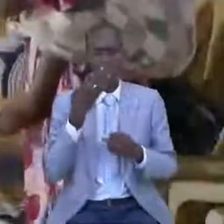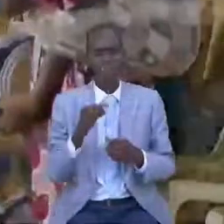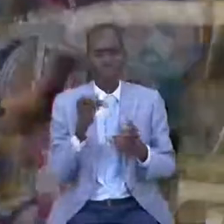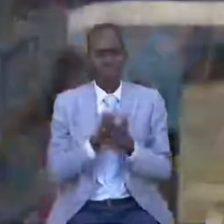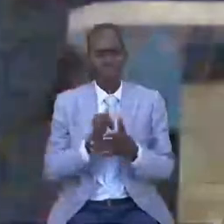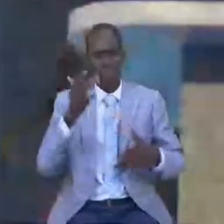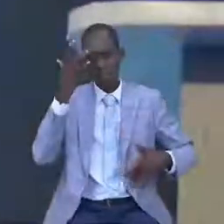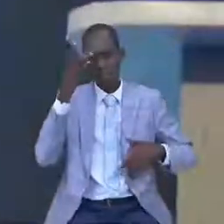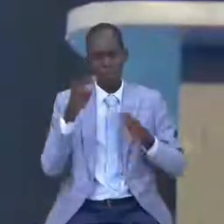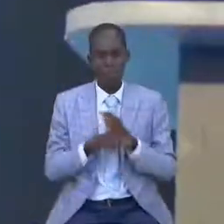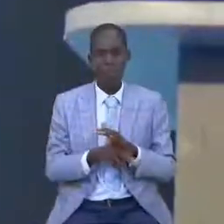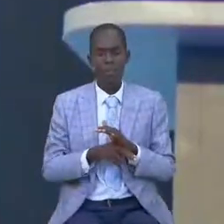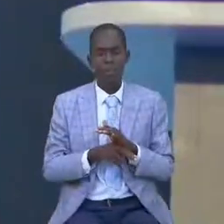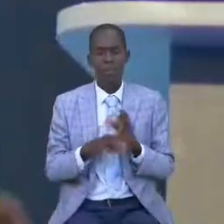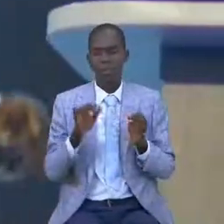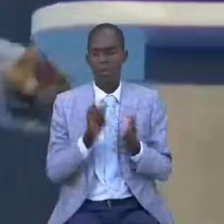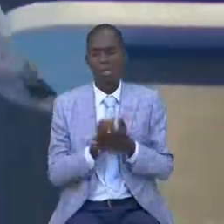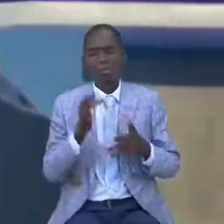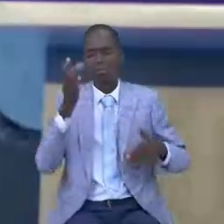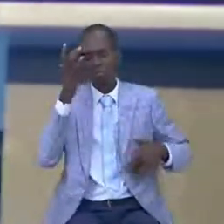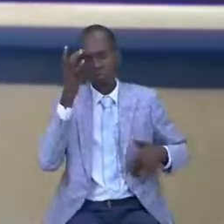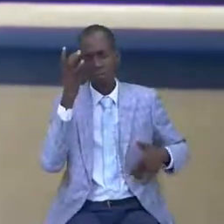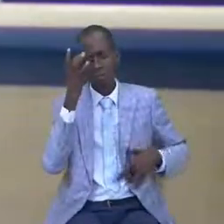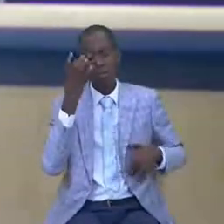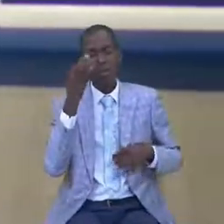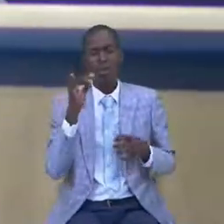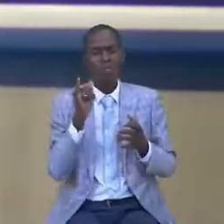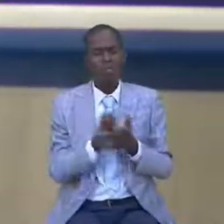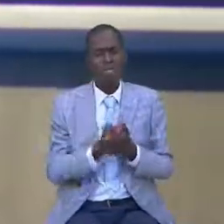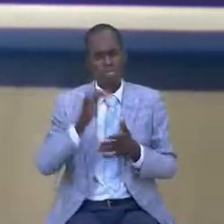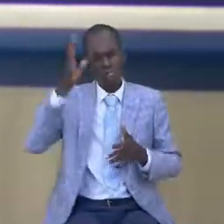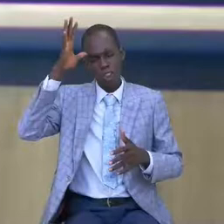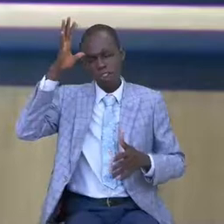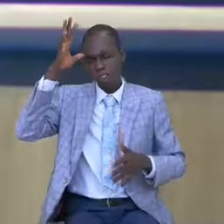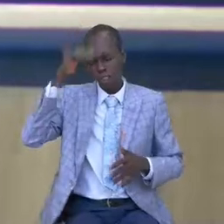nom de Jésus-Christ. Tout pouvoir de maladie,